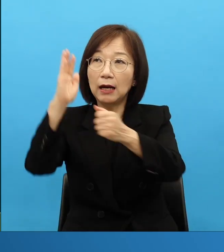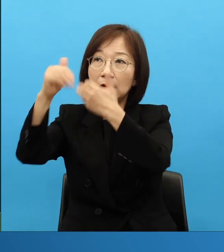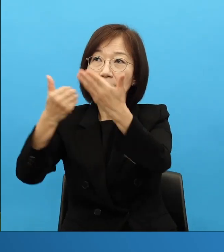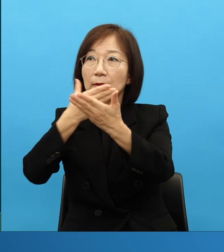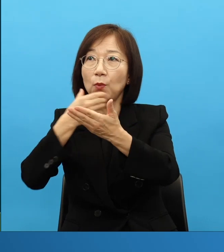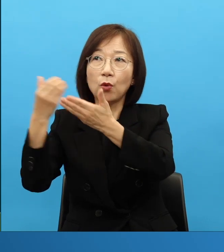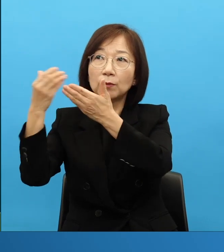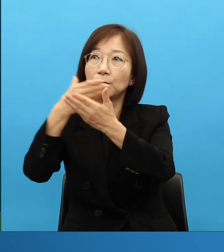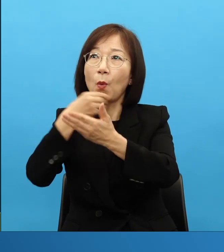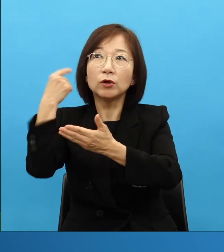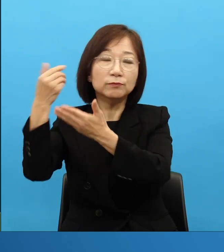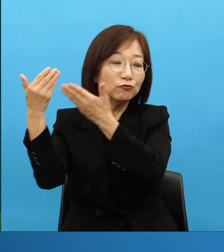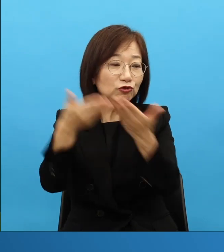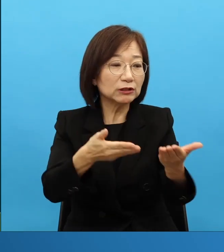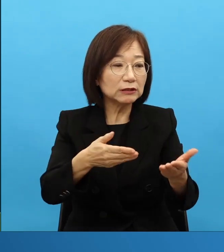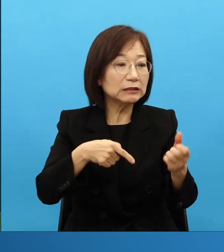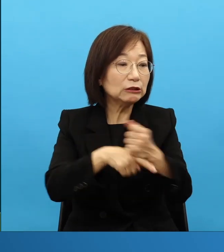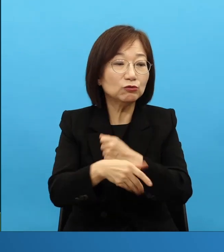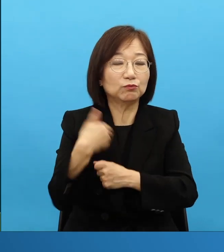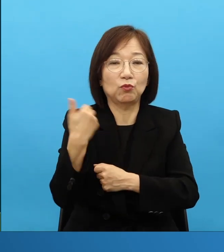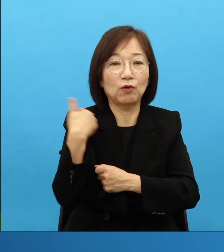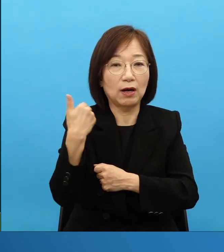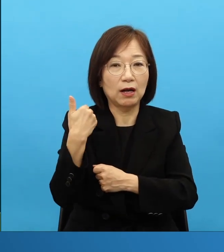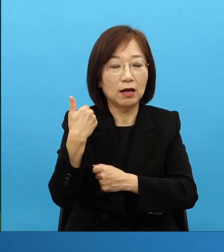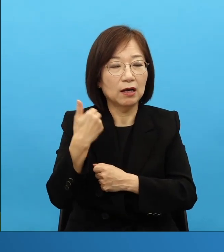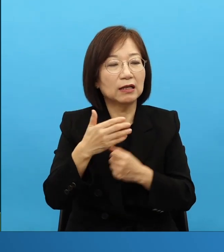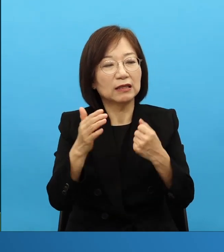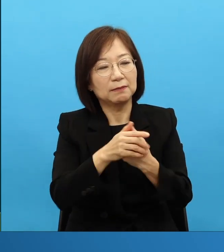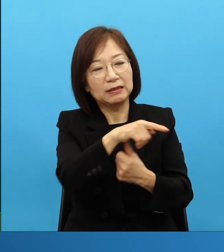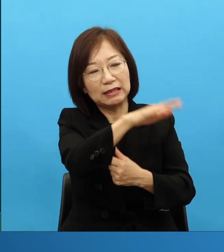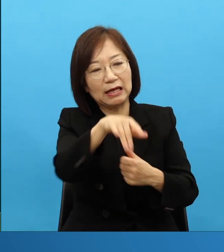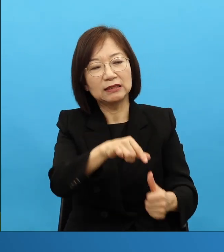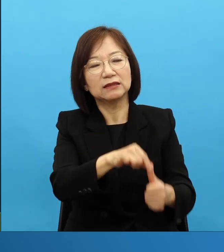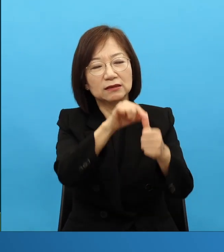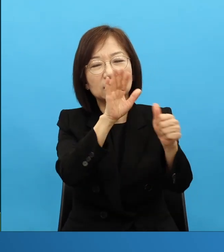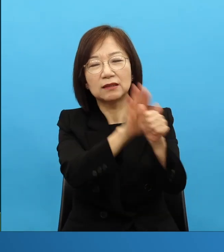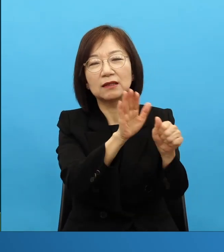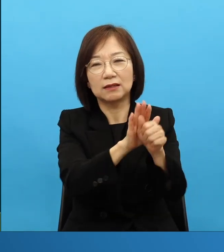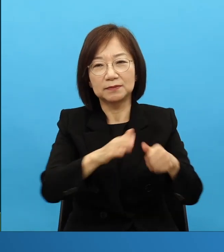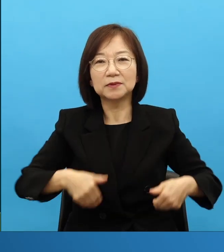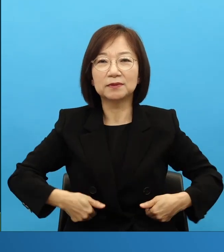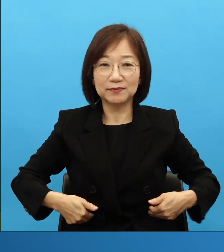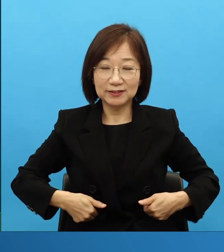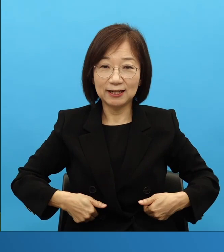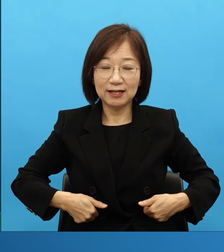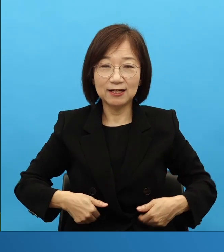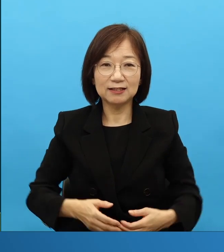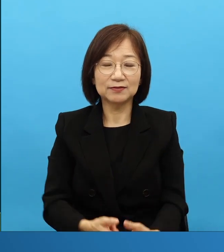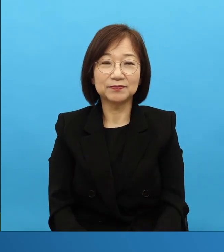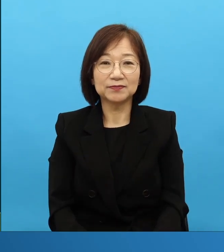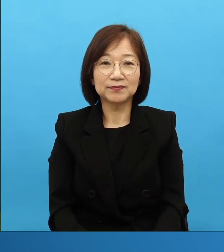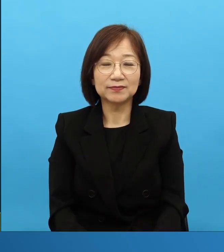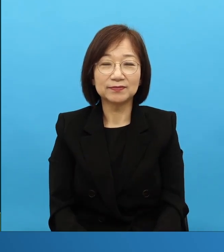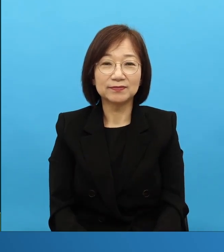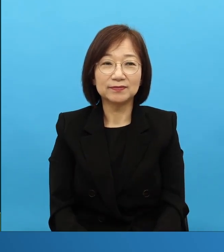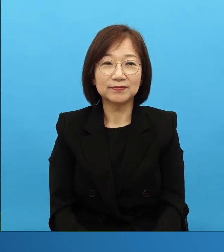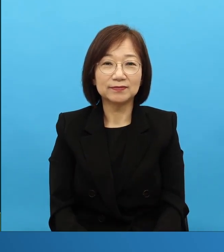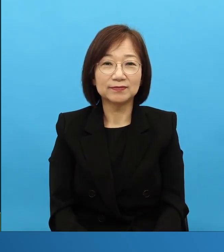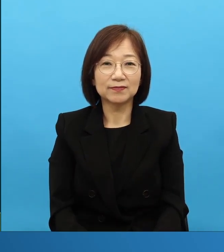of salvation, but this Judaistic church was not sharing it. We need to save them. 이걸 여러분이 해보내야 돼요. 기도 생각해서